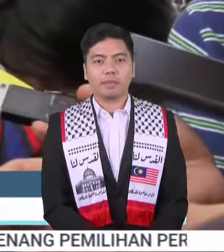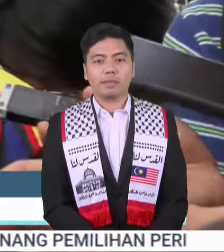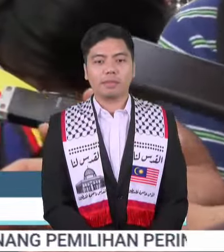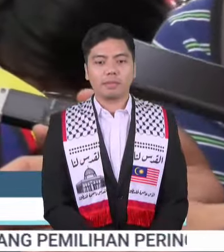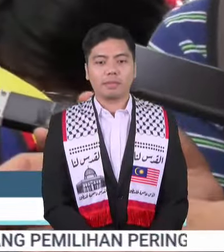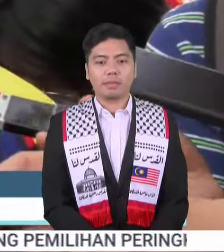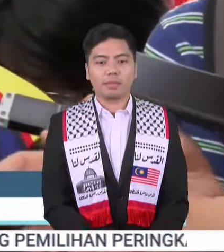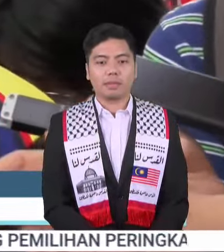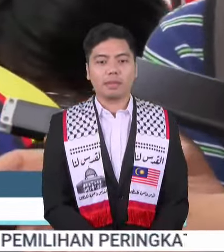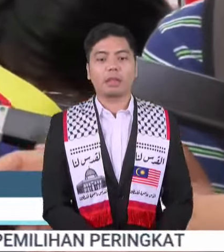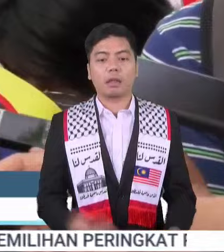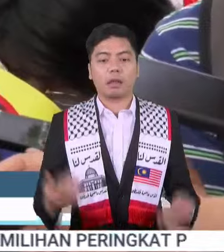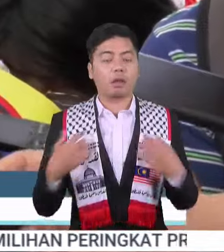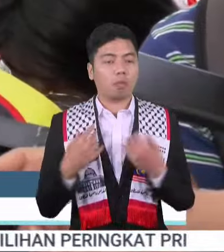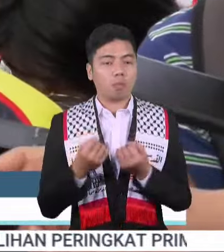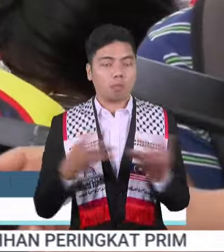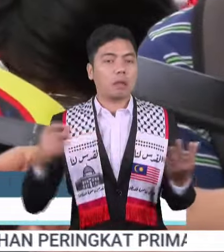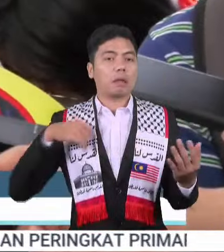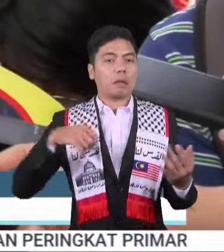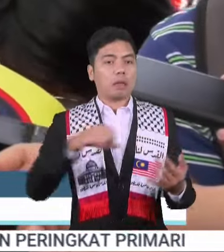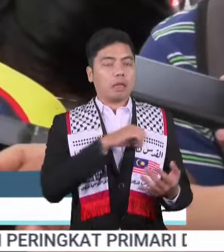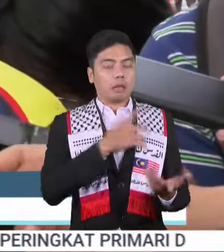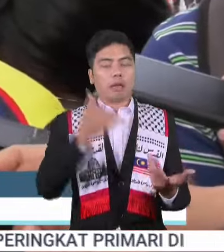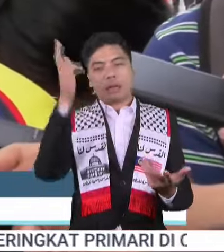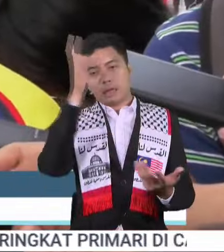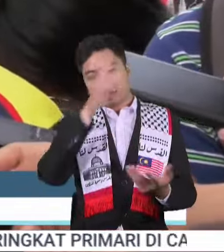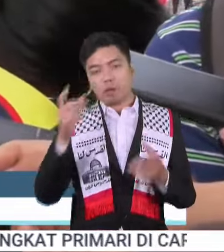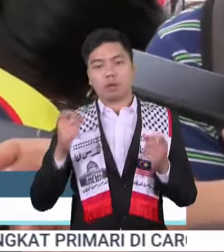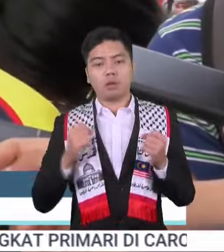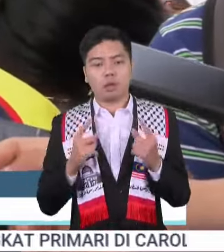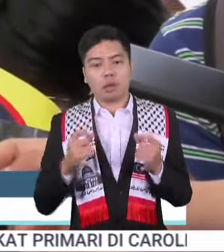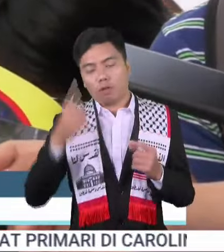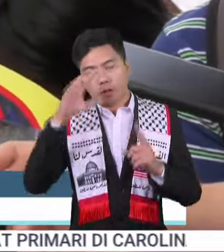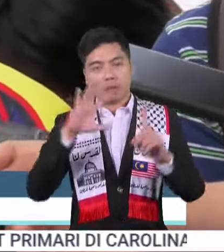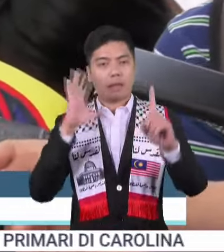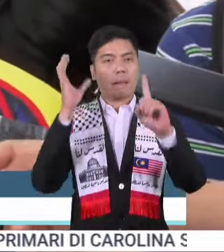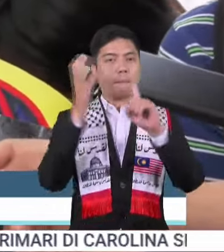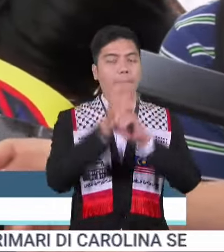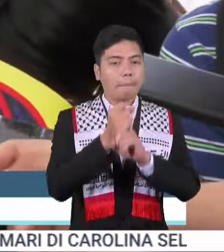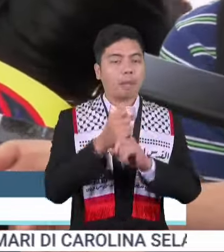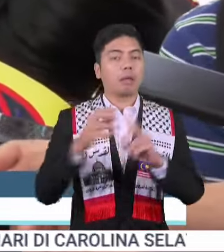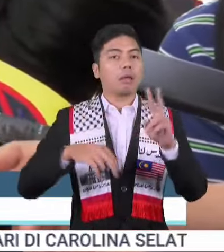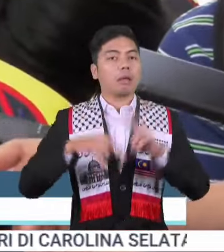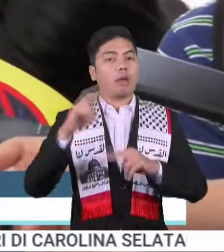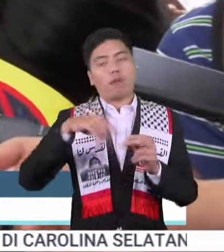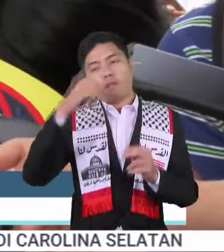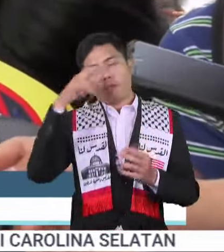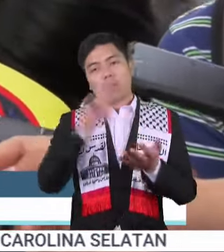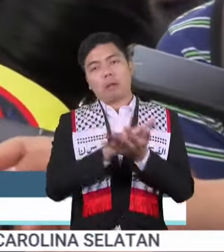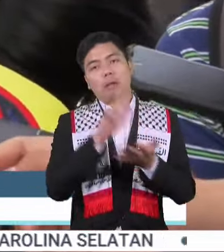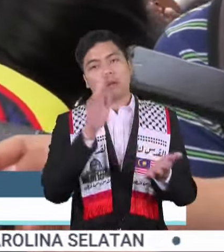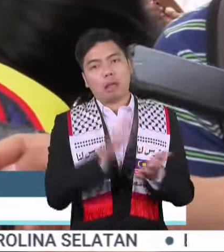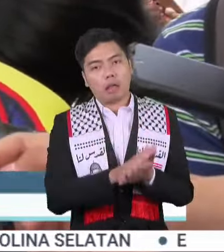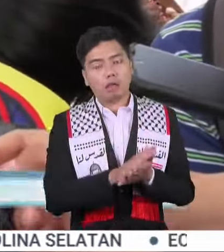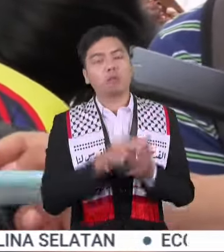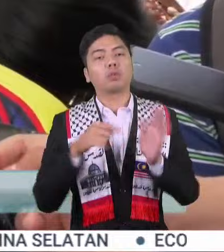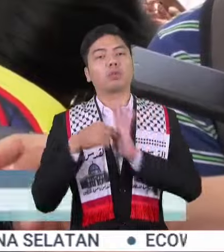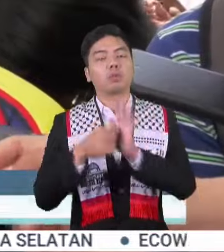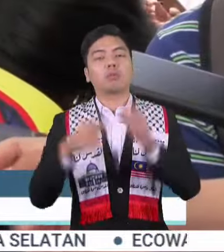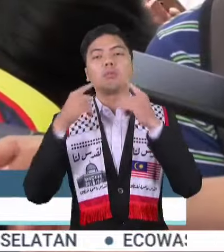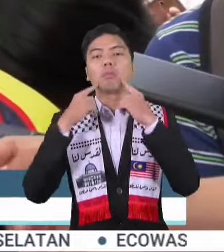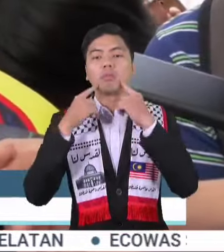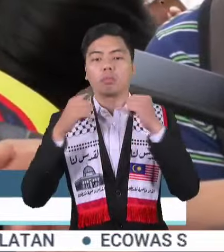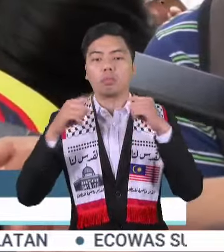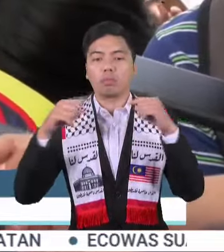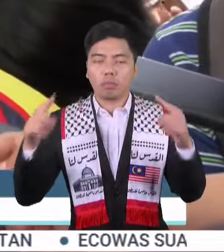Erat antara agensi kerajaan, swasta dan komuniti wilayah dalam mencapai misi mencipta rekod di peringkat negara melambangkan kejayaan dan